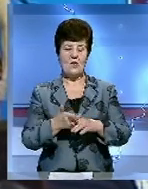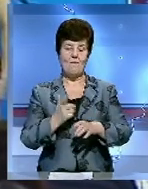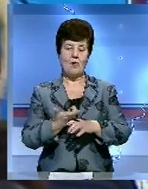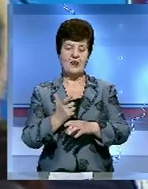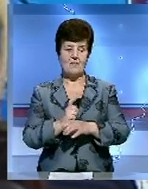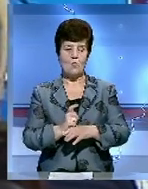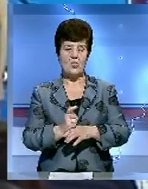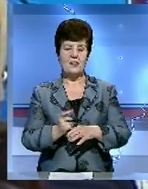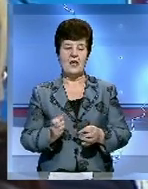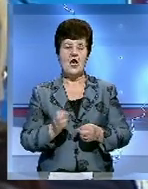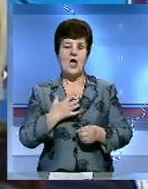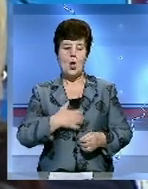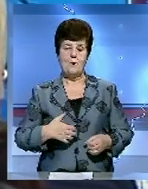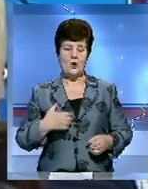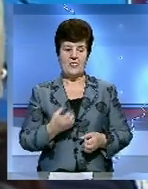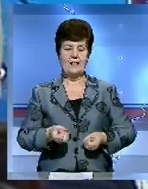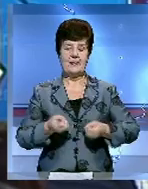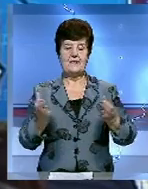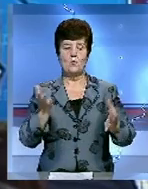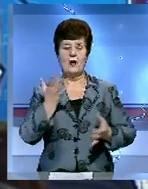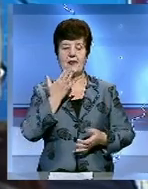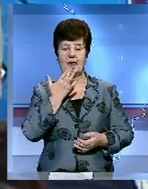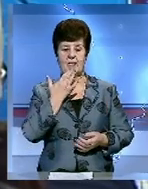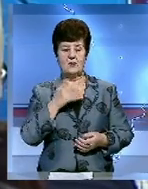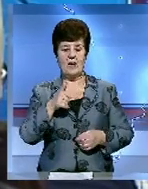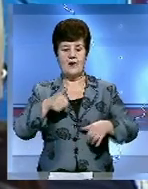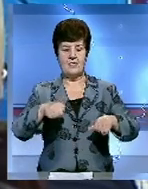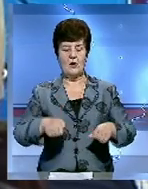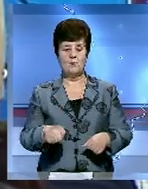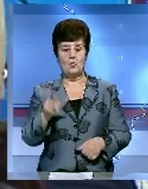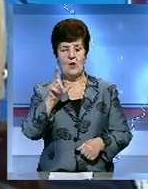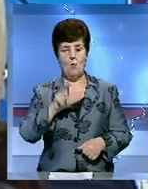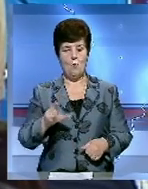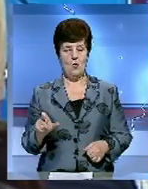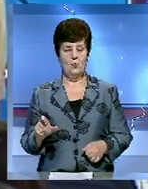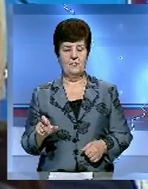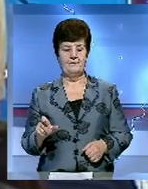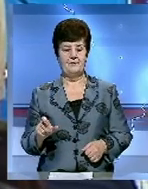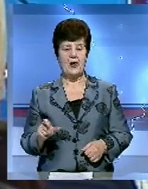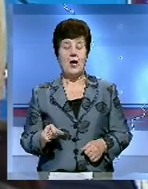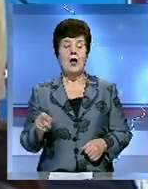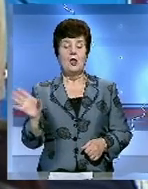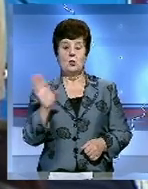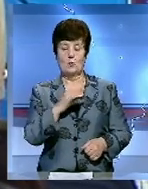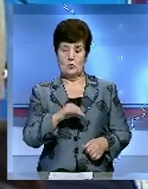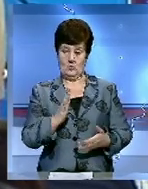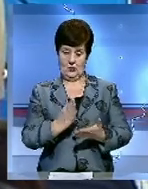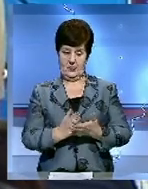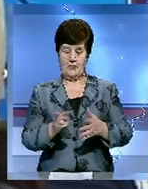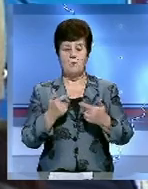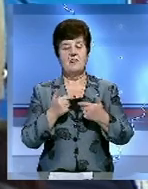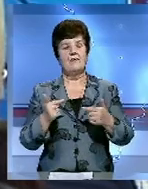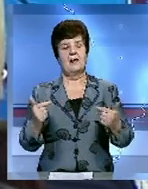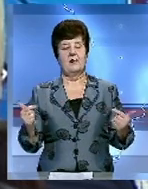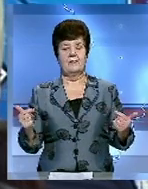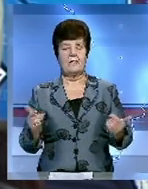importantă, Ziua Internațională a Drepturilor Omului. Toți noi suntem diferiți. Așa